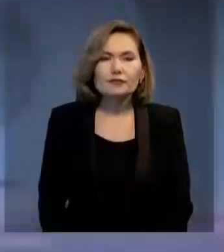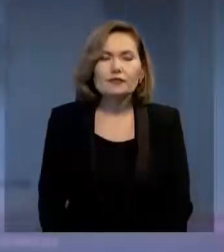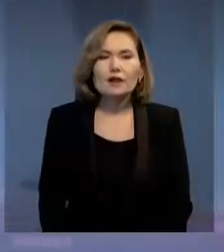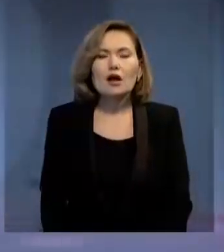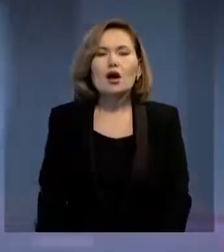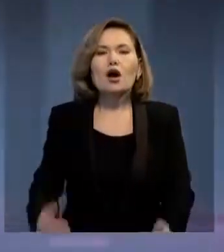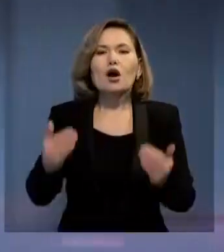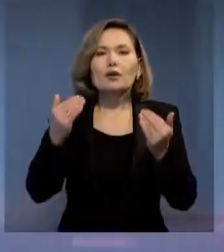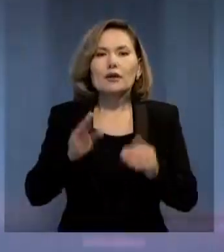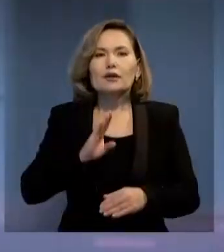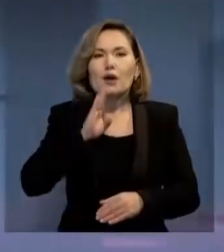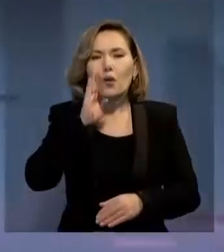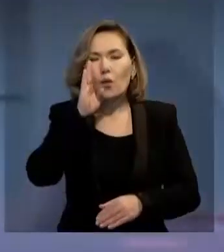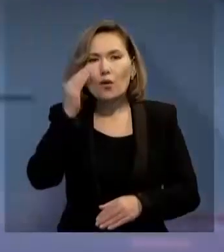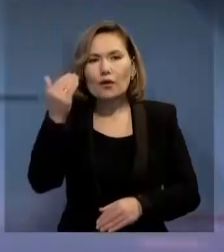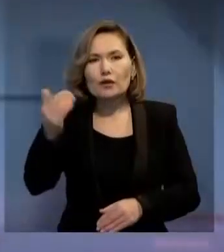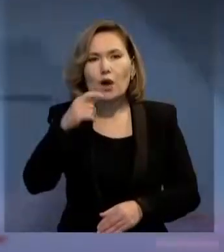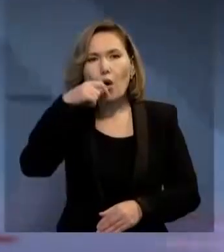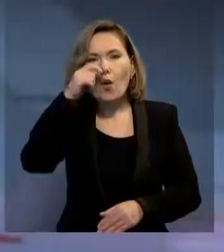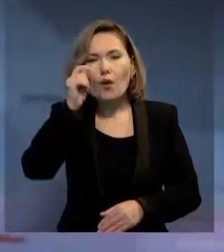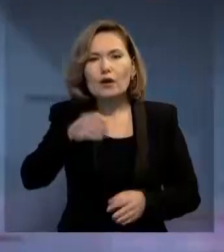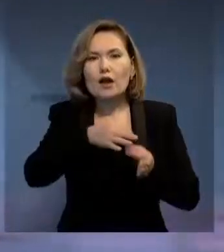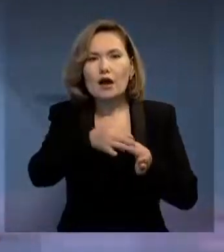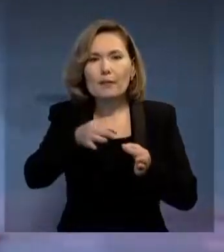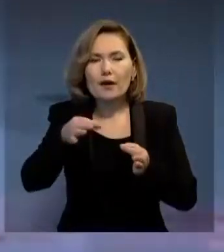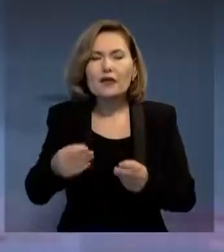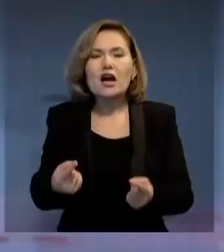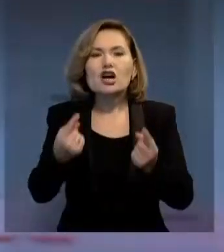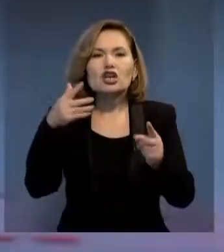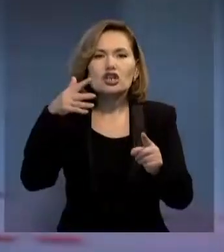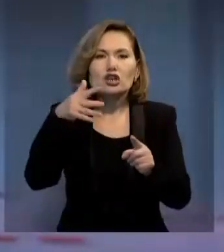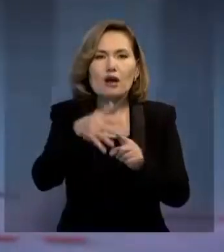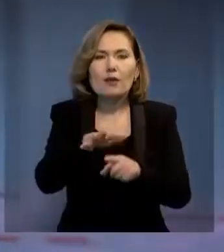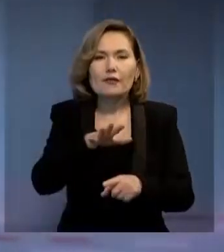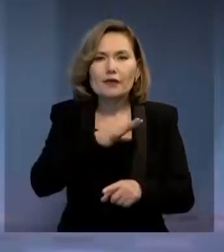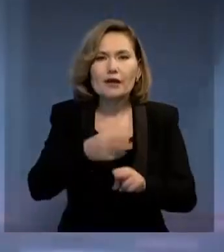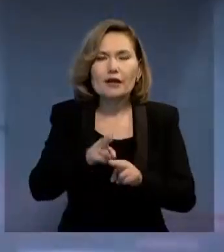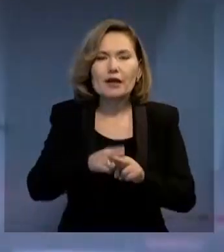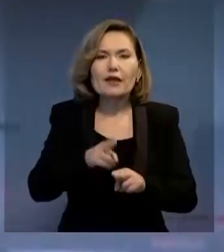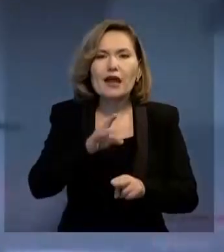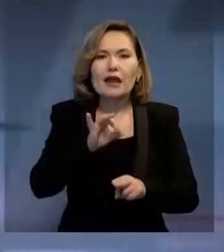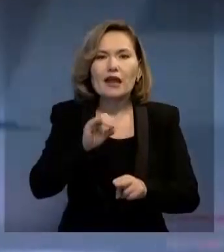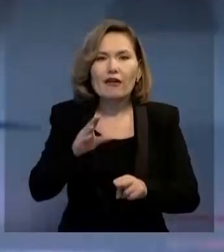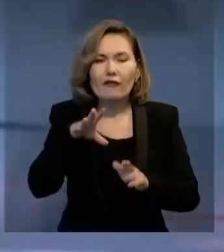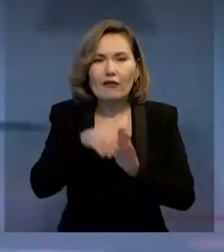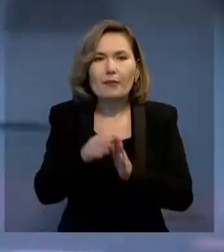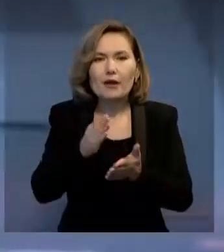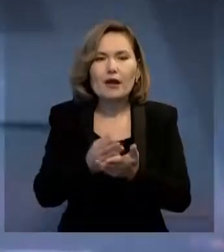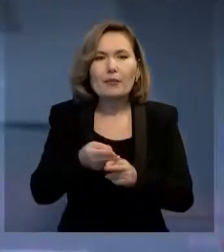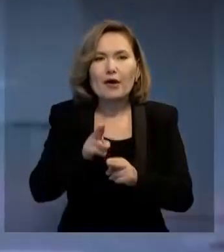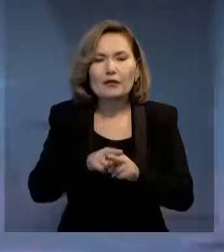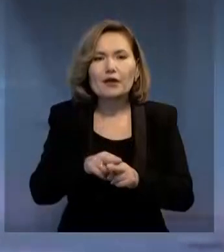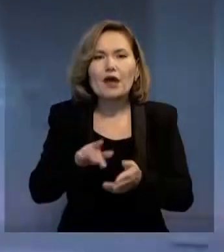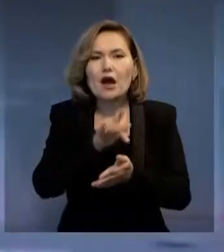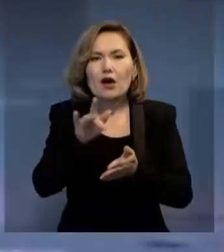Өзгеде ақпарат. Бүгін таңертең Украинаның бірнеше өңіріне ірі шабуылдар жасалды. Арасында Киев те бар. Ұзақ уақыттан бері